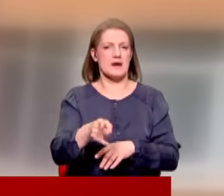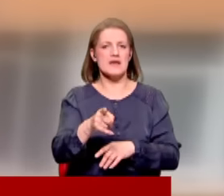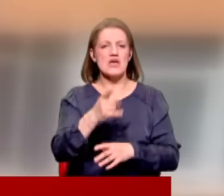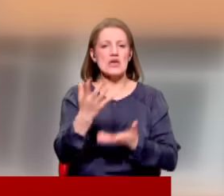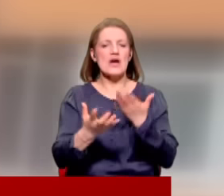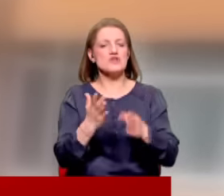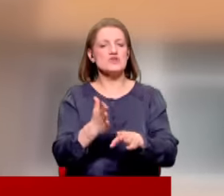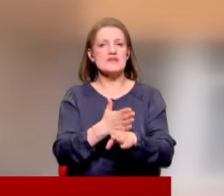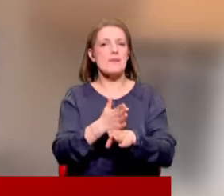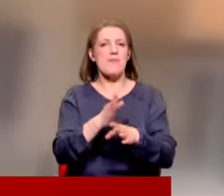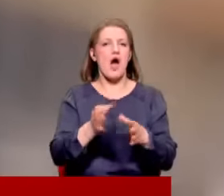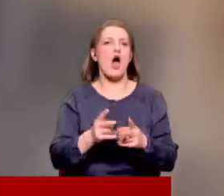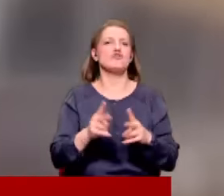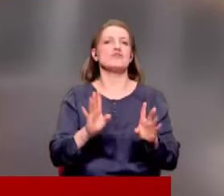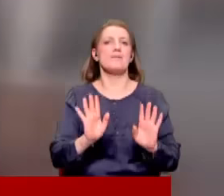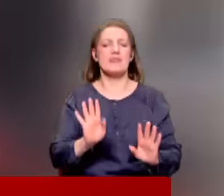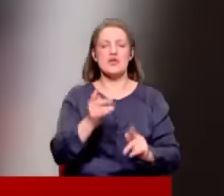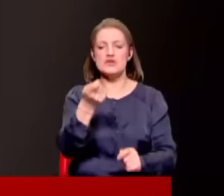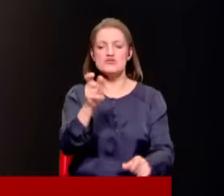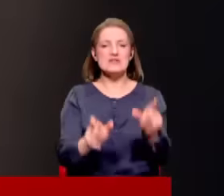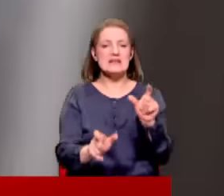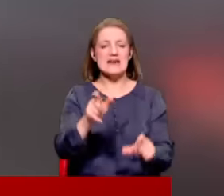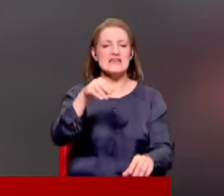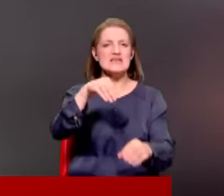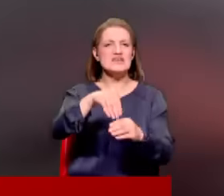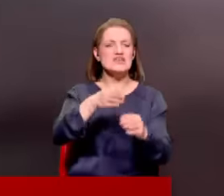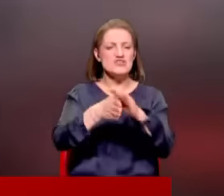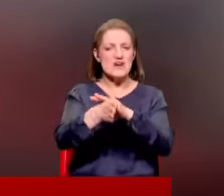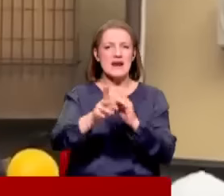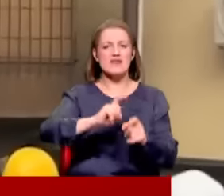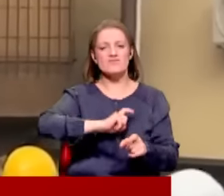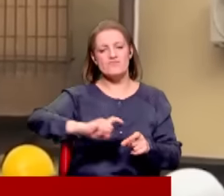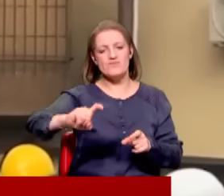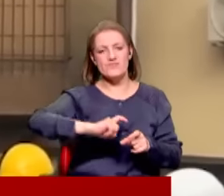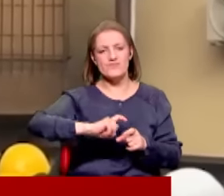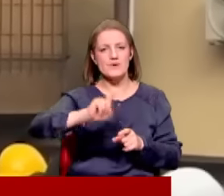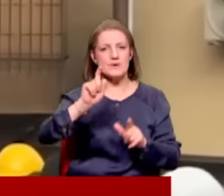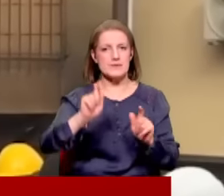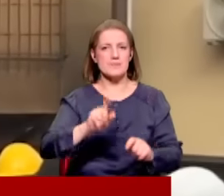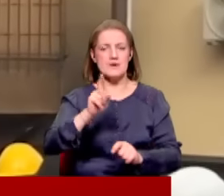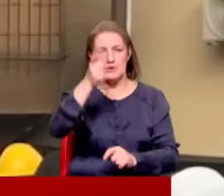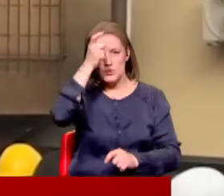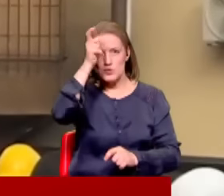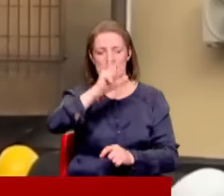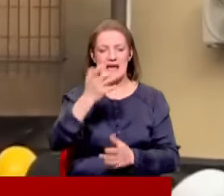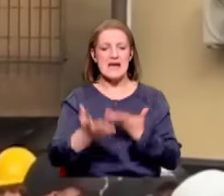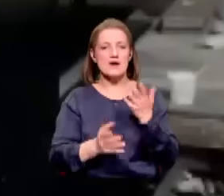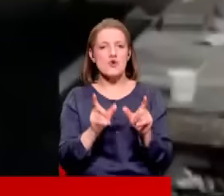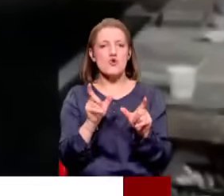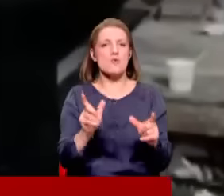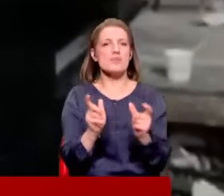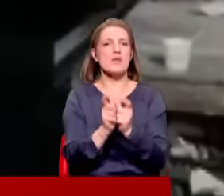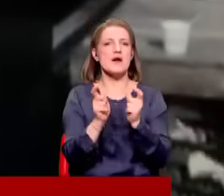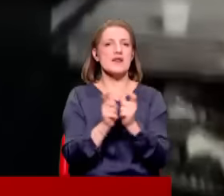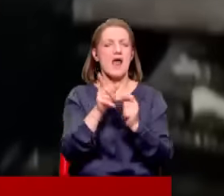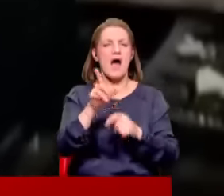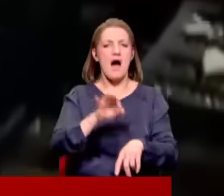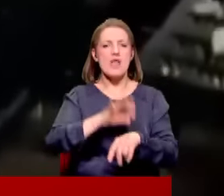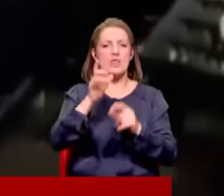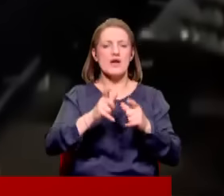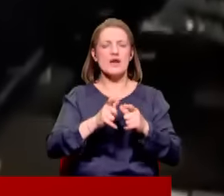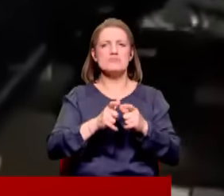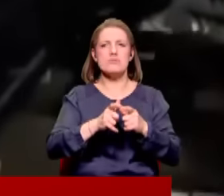yangının çıkış sebebi açıklanmadı ama işçilerin içeride kaynak yaptığı belirtiliyor. Türkiye Yangından Korunma Derneği'ne göre alevlerin aniden